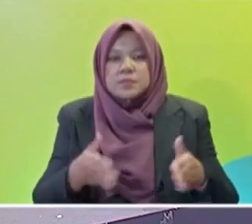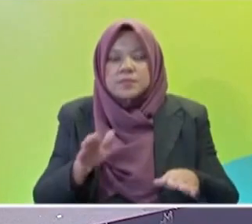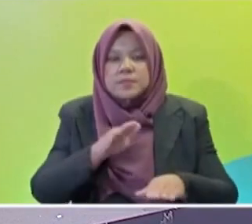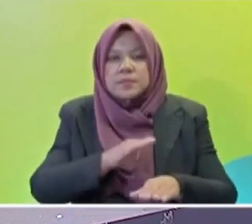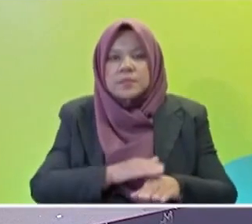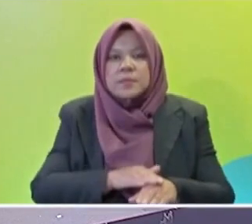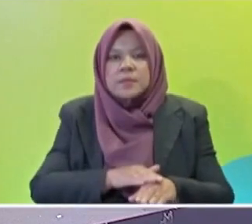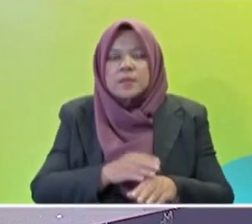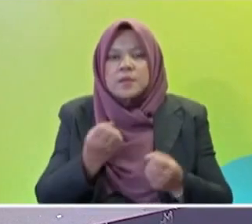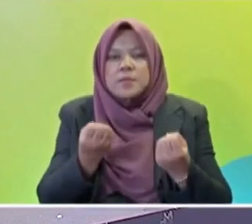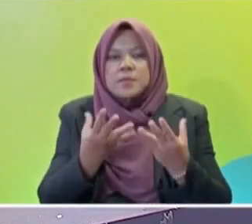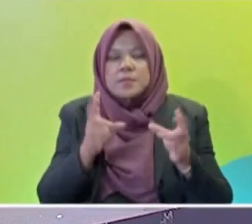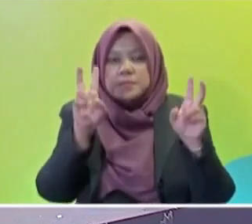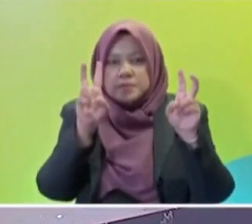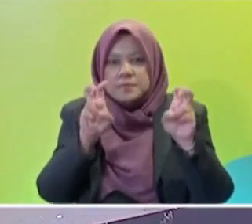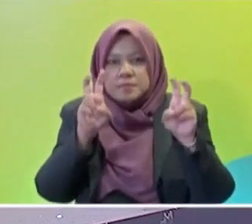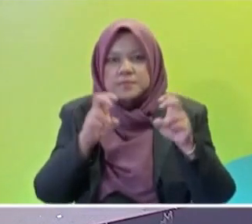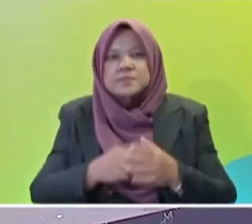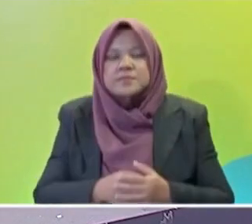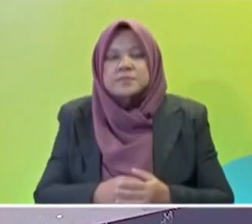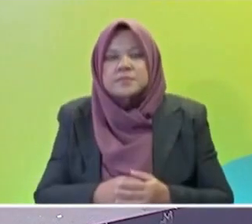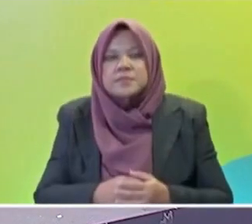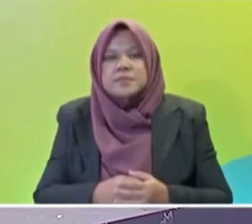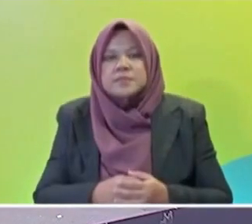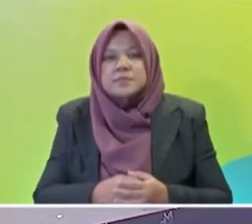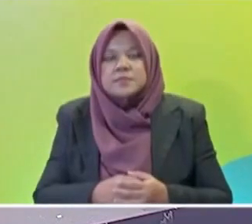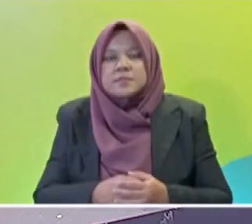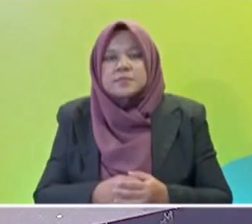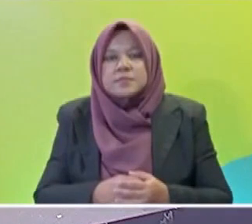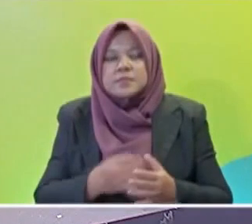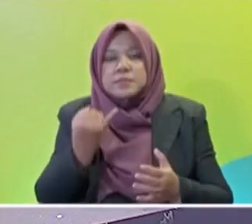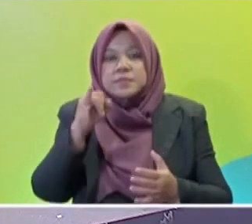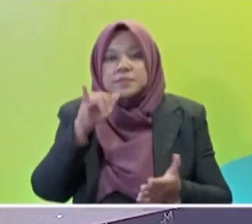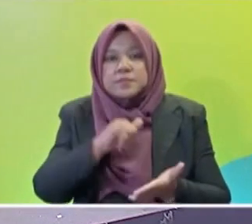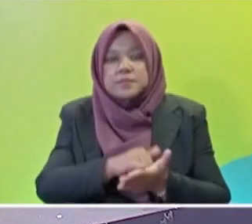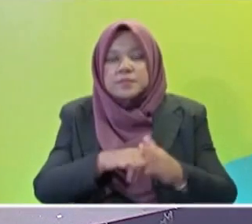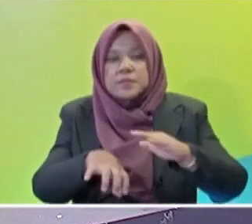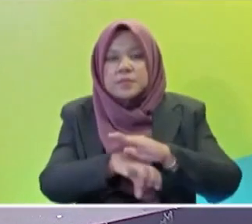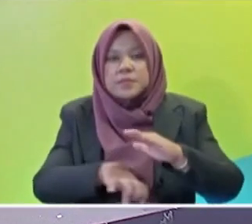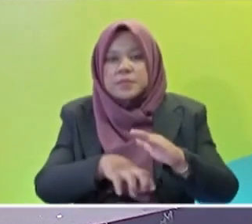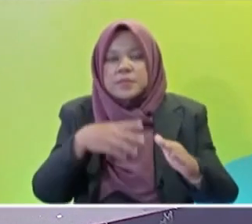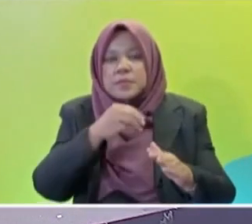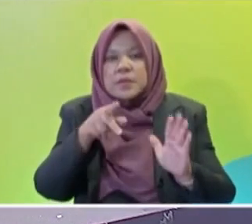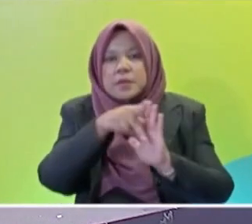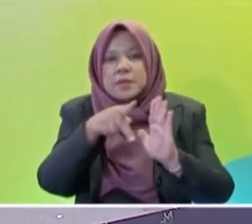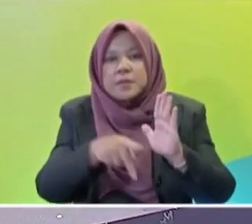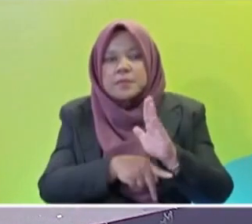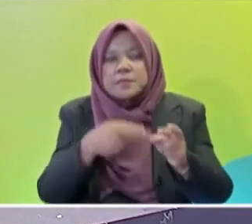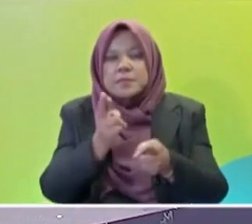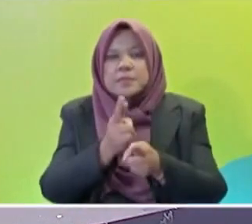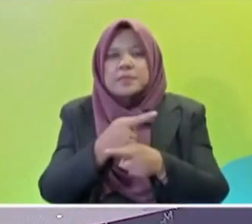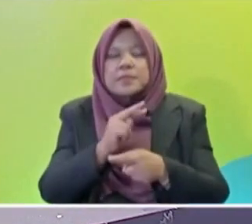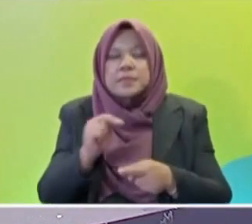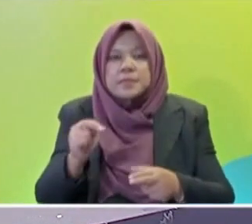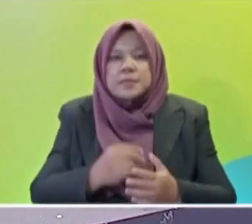kepada beberapa topik Oke yaitu antaranya L5 dan prinsip merekaan Oke